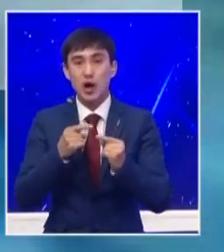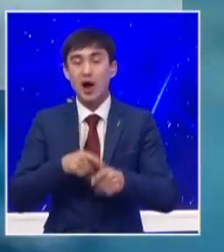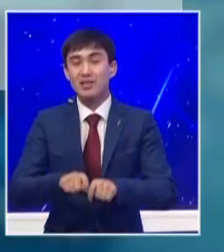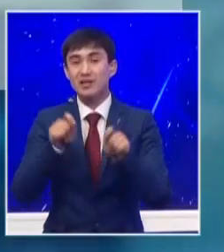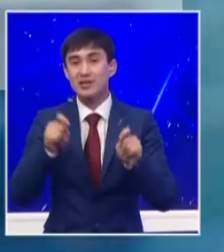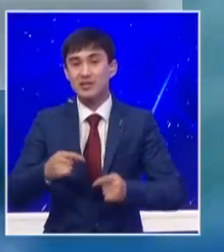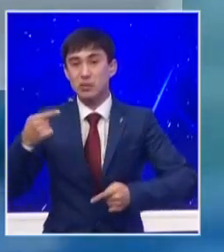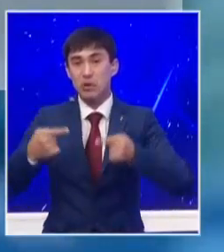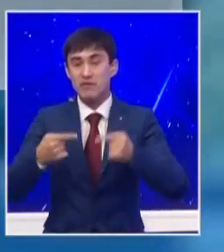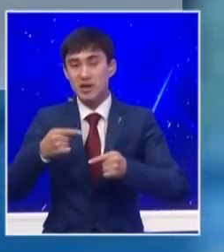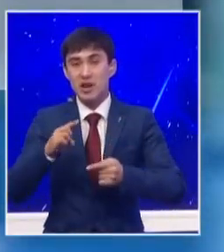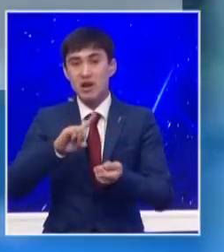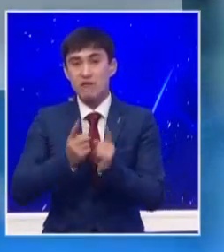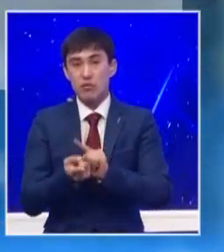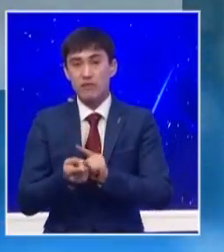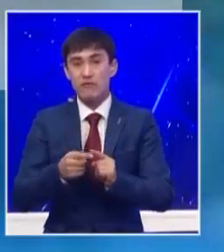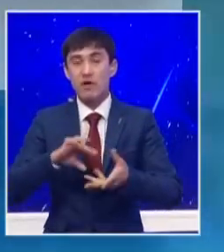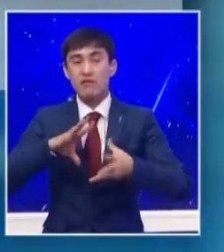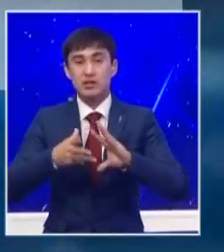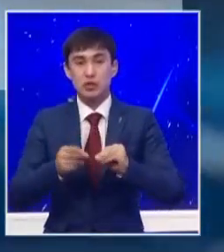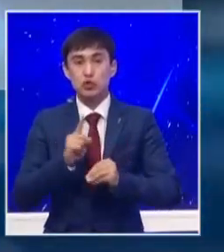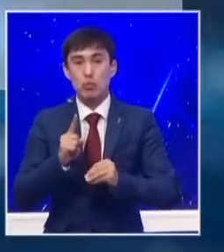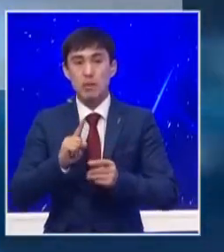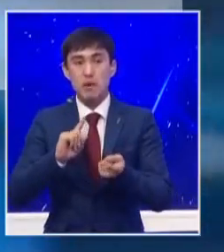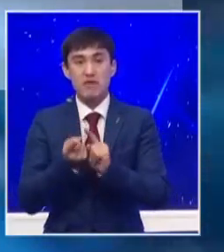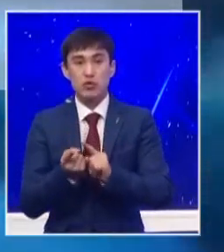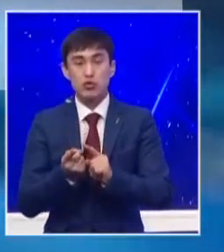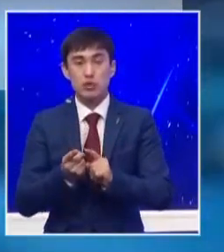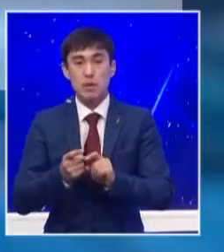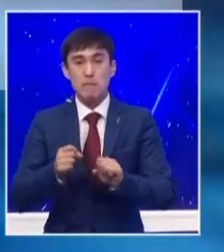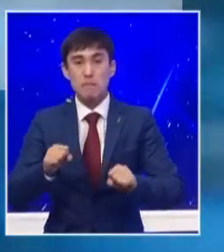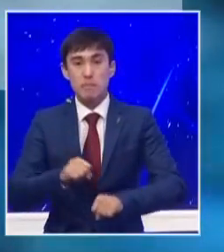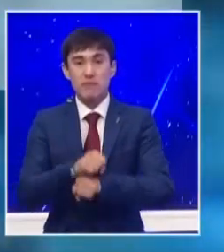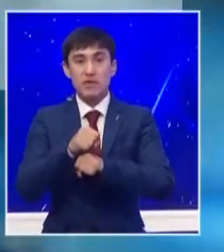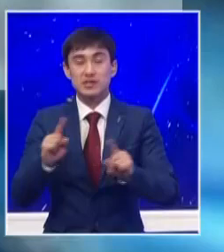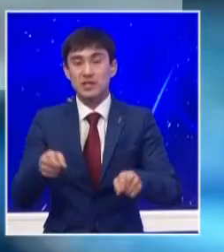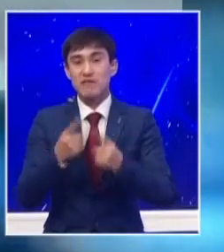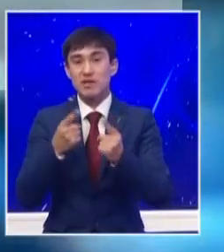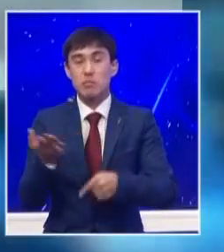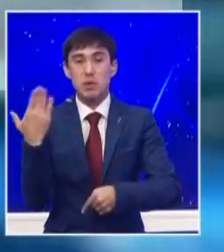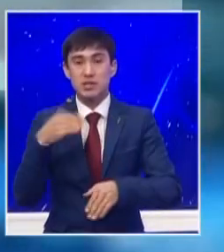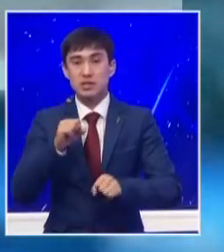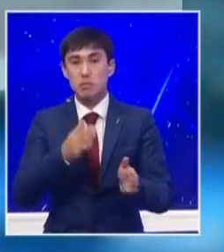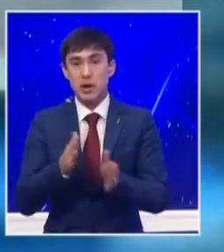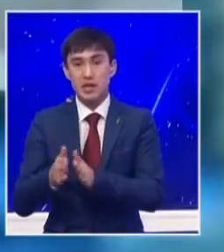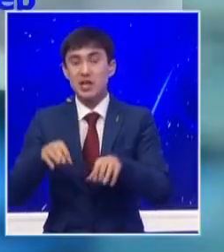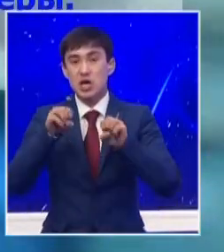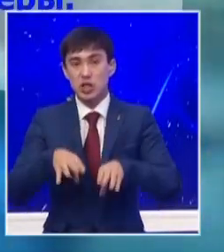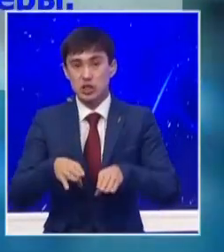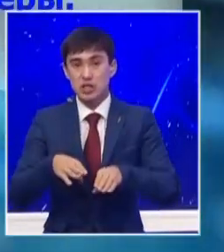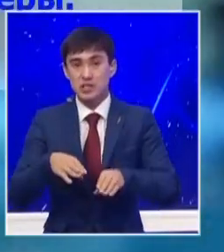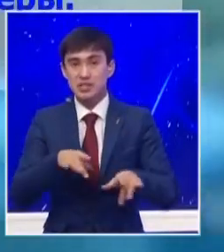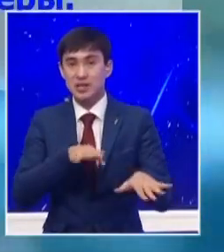открытое сопротивление реформам в конце концов чтобы повернуть вспять преобразование и восстановить прежние порядки они решились на